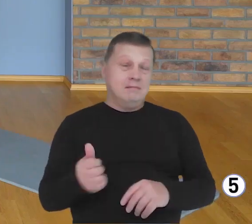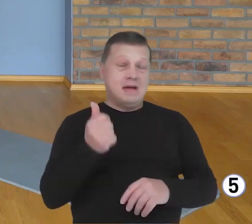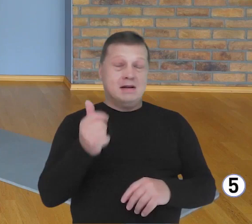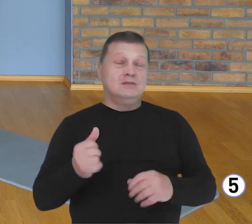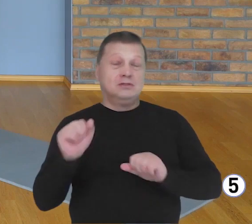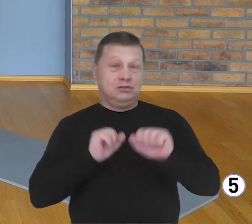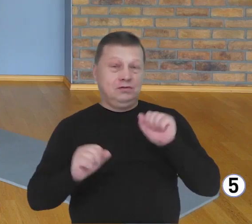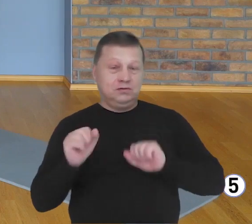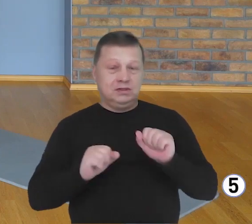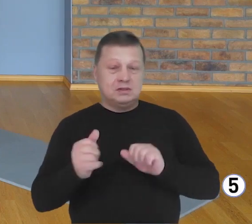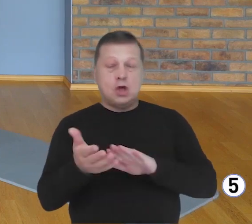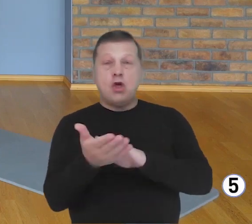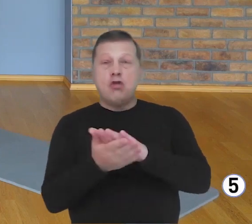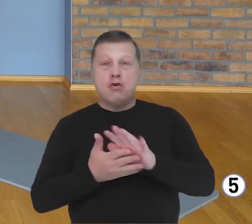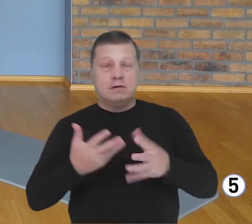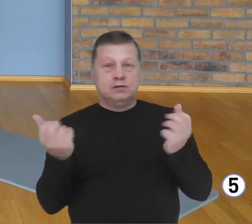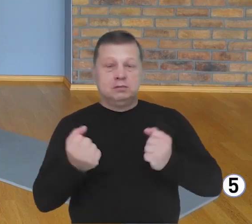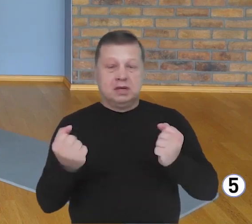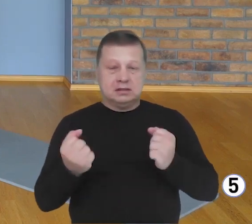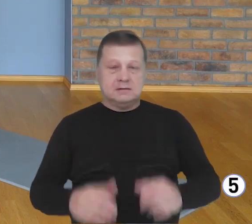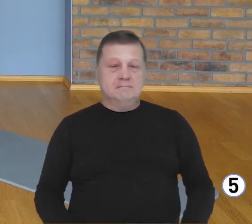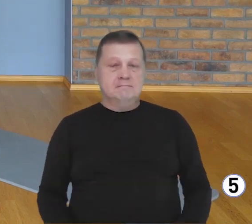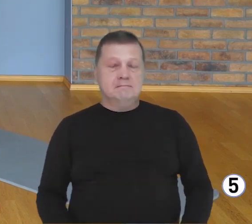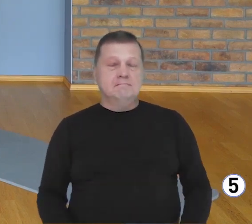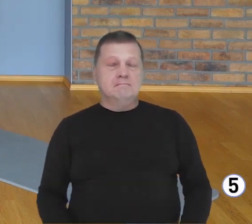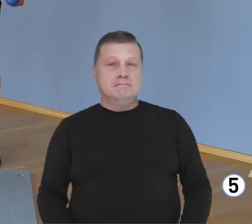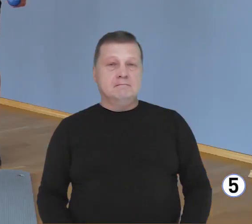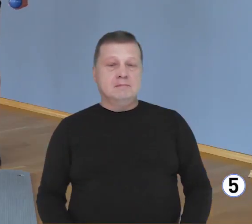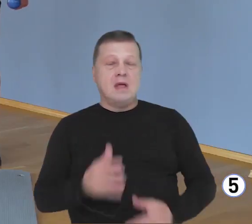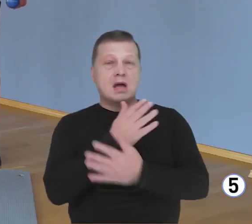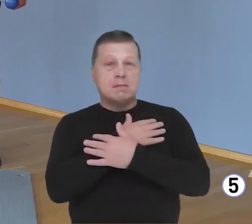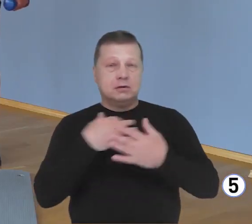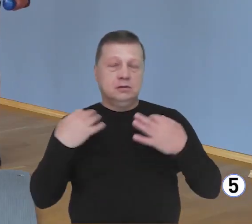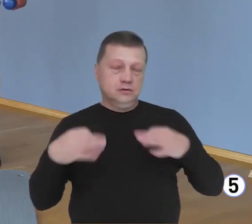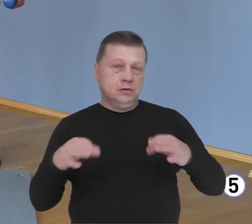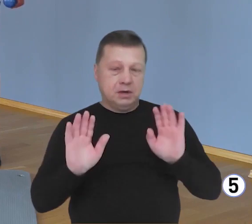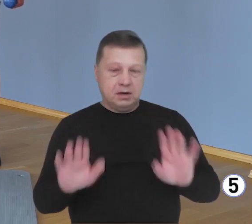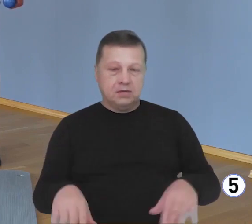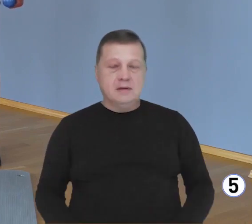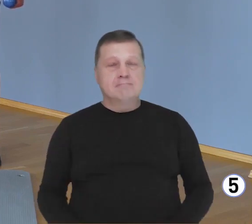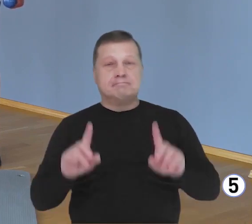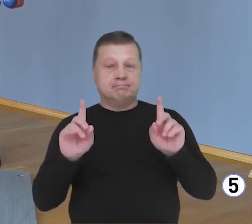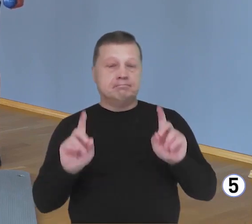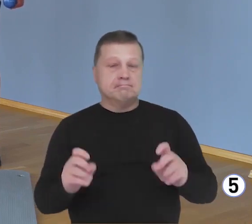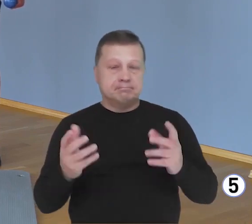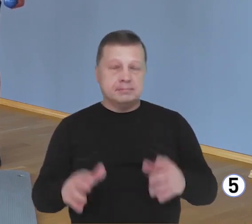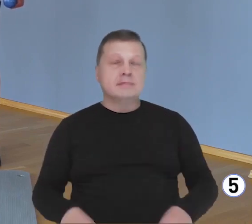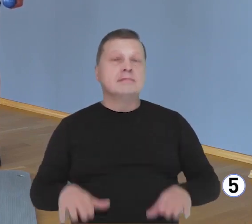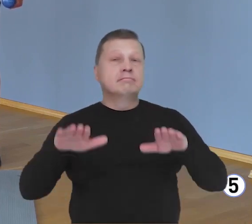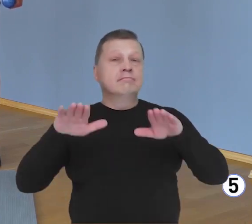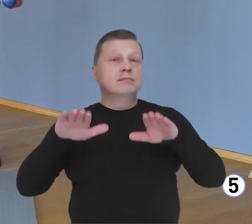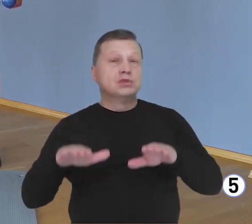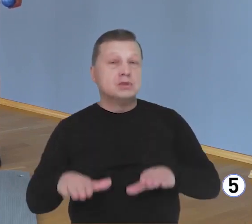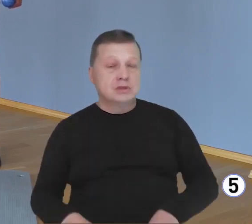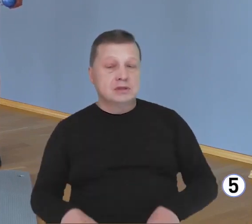Zaczynamy pierwsze ćwiczenie wzmacniające stopy na szerokość bioder, ramiona swobodnie wzdłuż tułowia. Zaczynamy